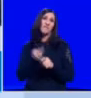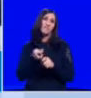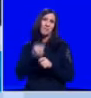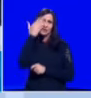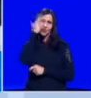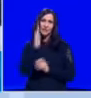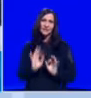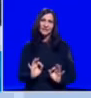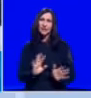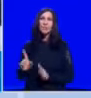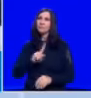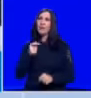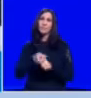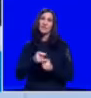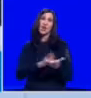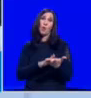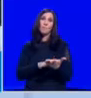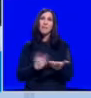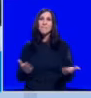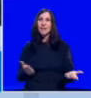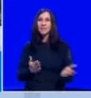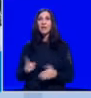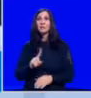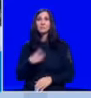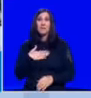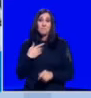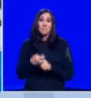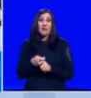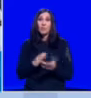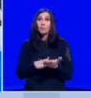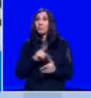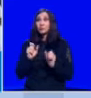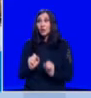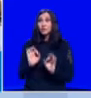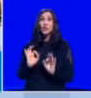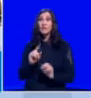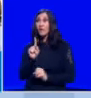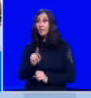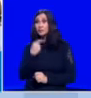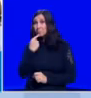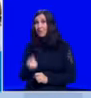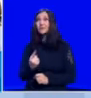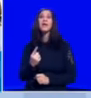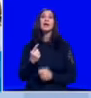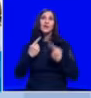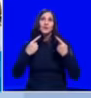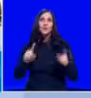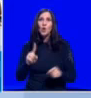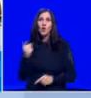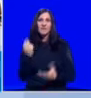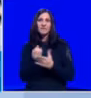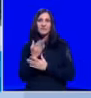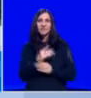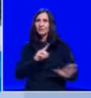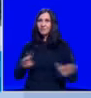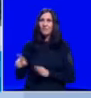наистина. Да, благодаря, но не ми правете комплименти, че не се знае и вас какво ще ви питам сега, господин Костадинов. Аз не очаквах, че такива въпроси задавате и на други, освен на нас от Възраждане. Да, не гледам така.